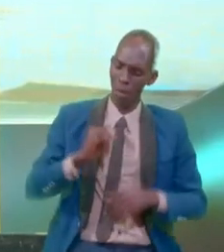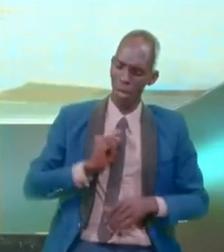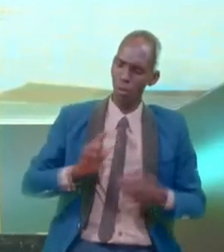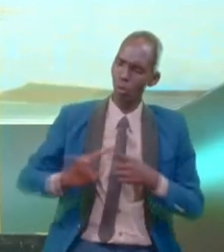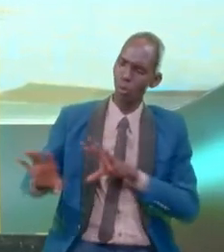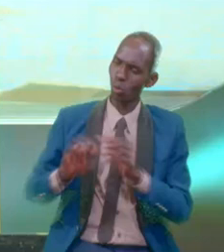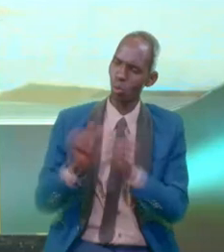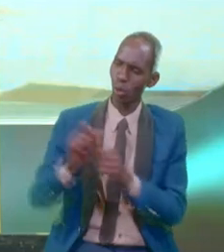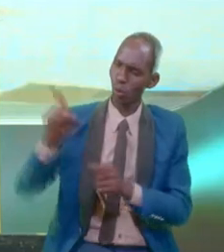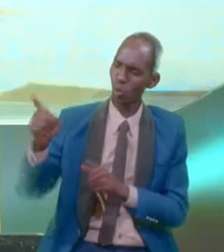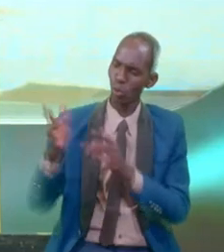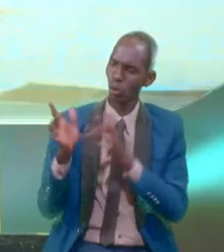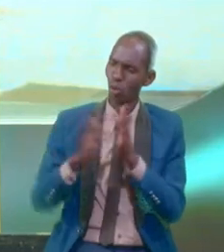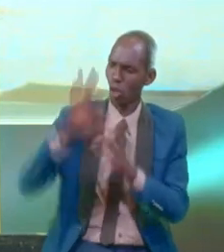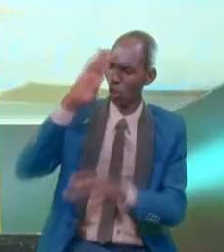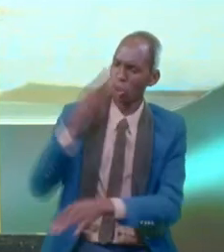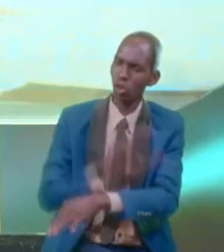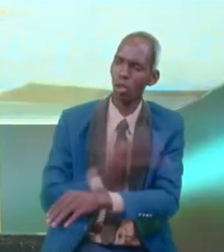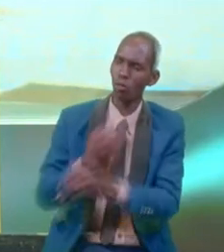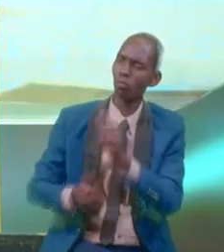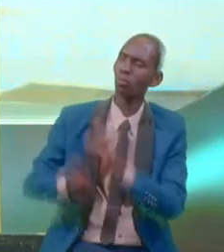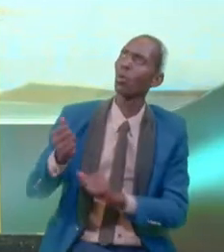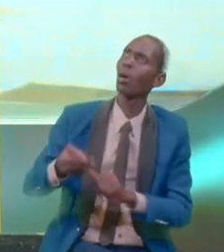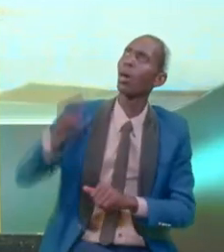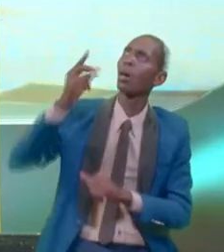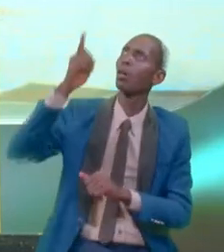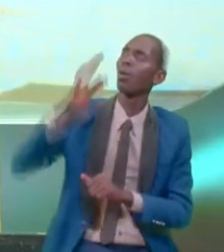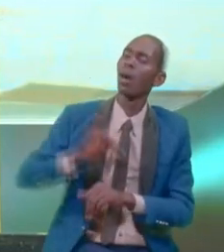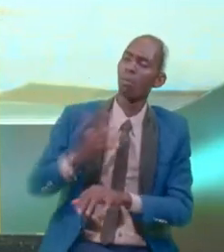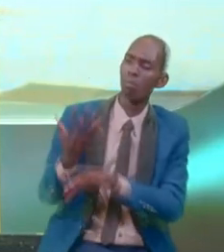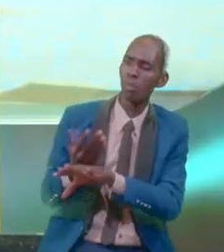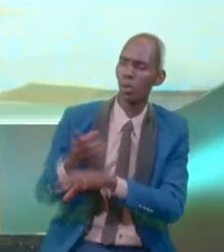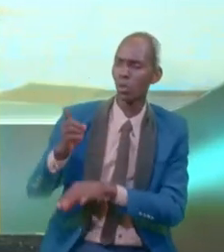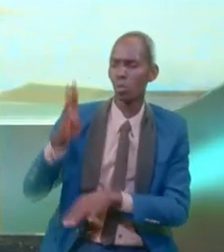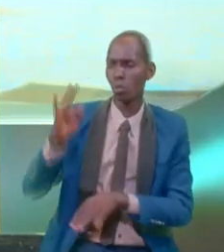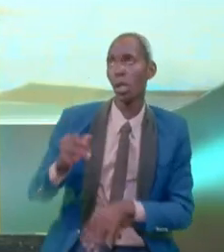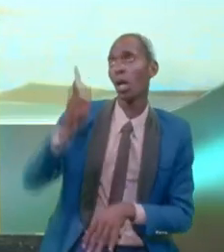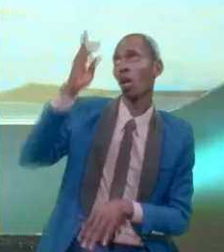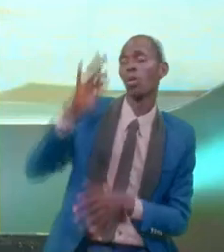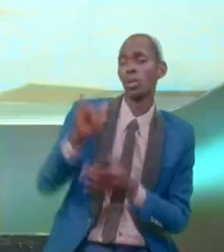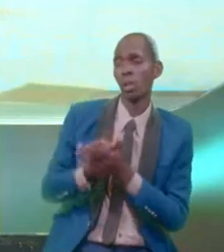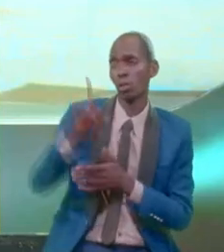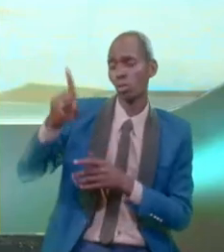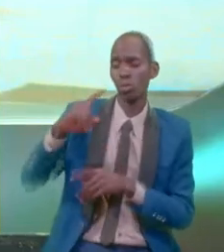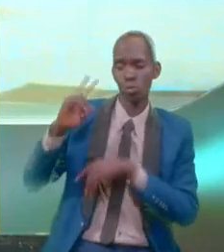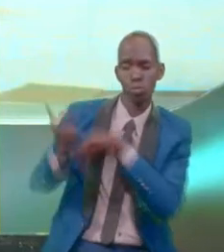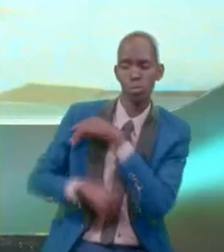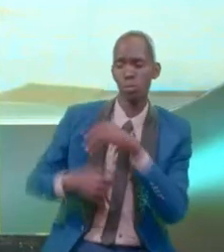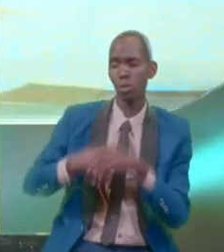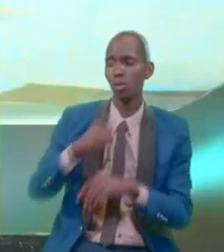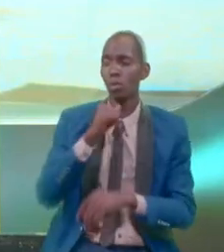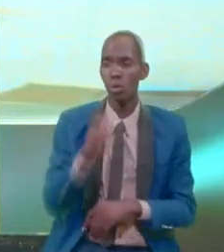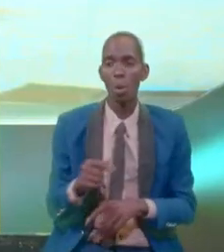Jésus, fils du Dieu très haut? Je t'en conjure au nom de Dieu, ne me tourmente pas. »